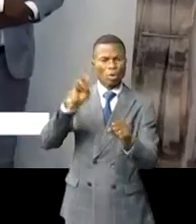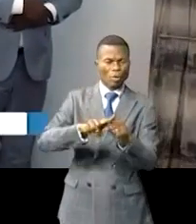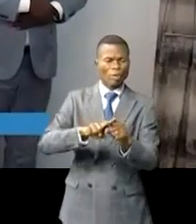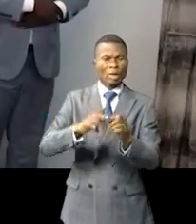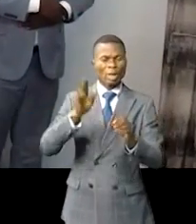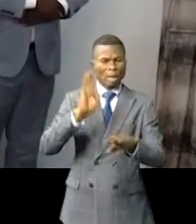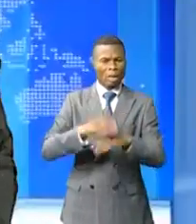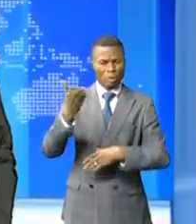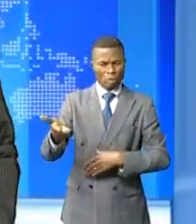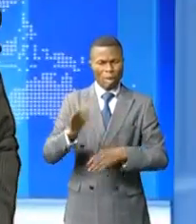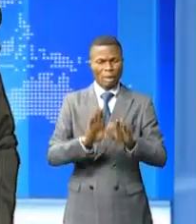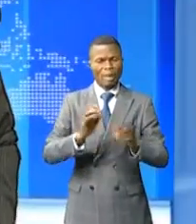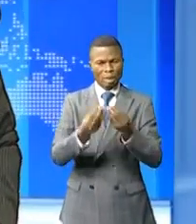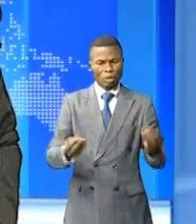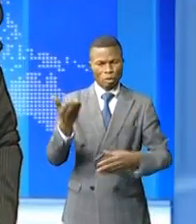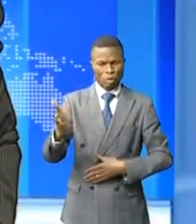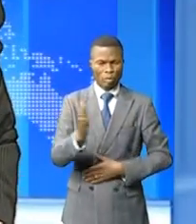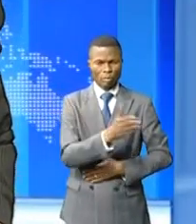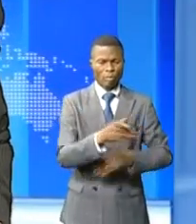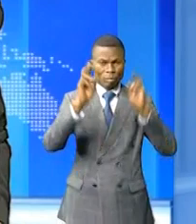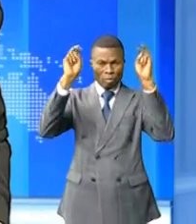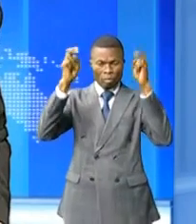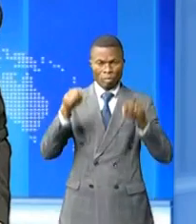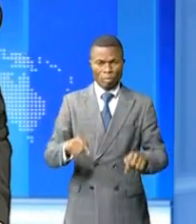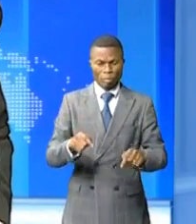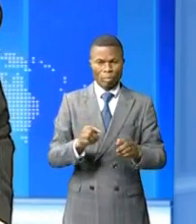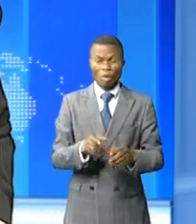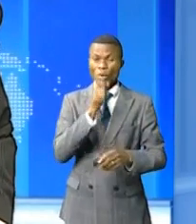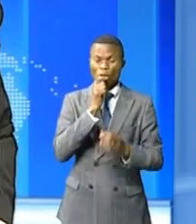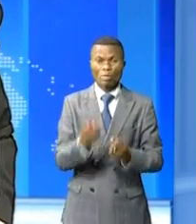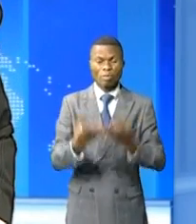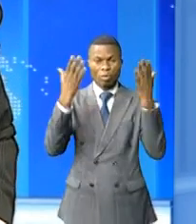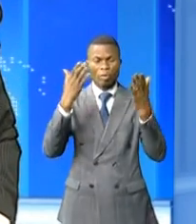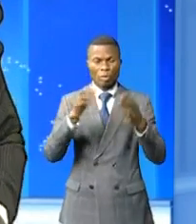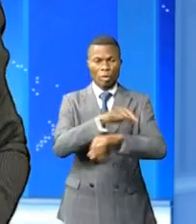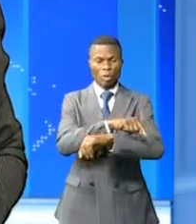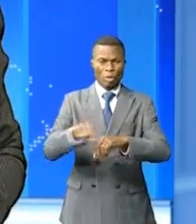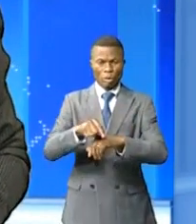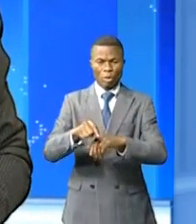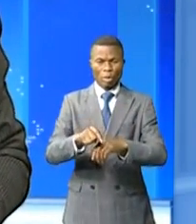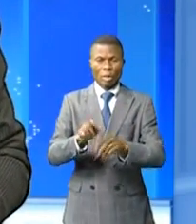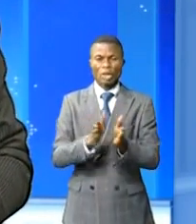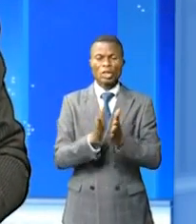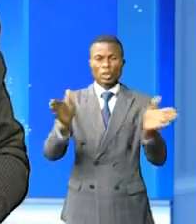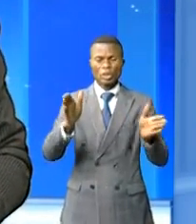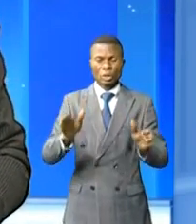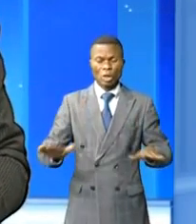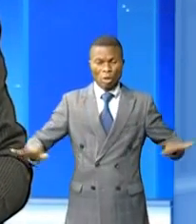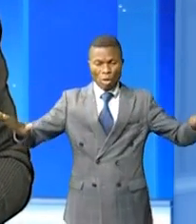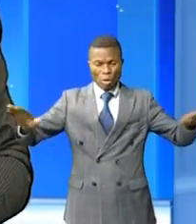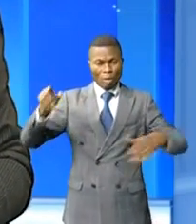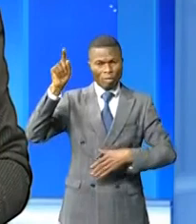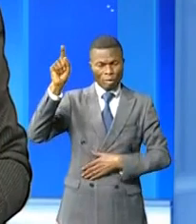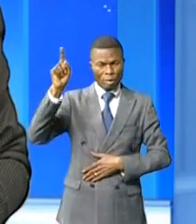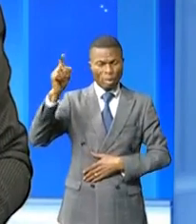attendent réparation. En titre de ce journal, un incendie s'est déclaré aux installations de la Direction générale de la Régie des voies